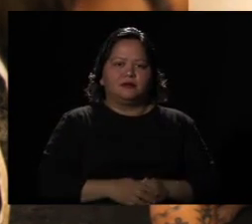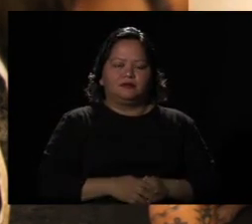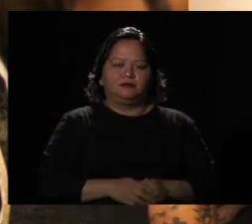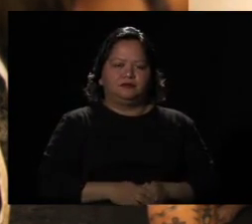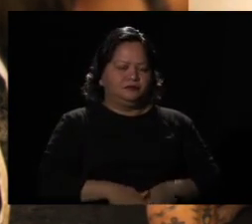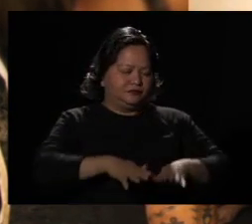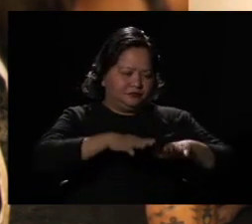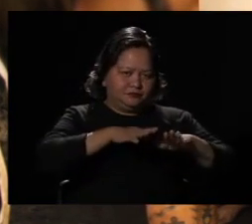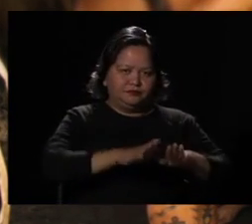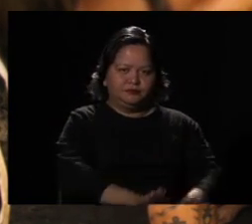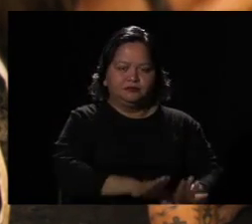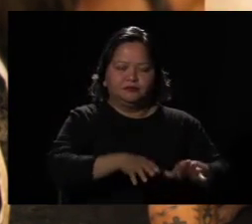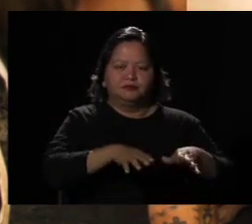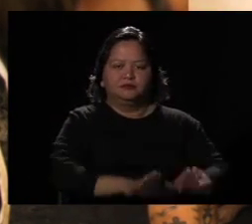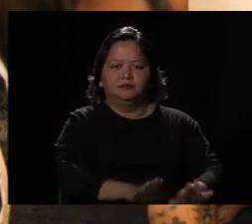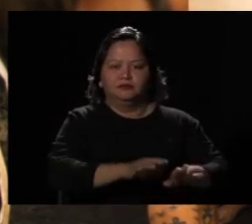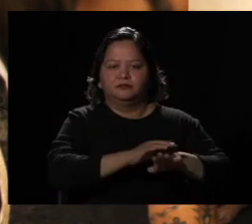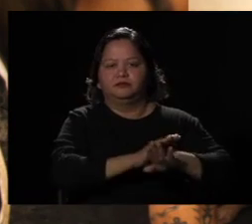putut